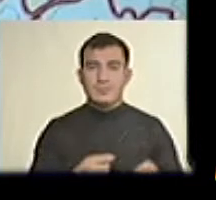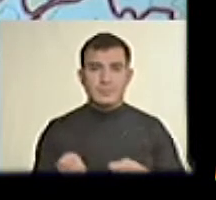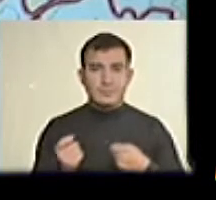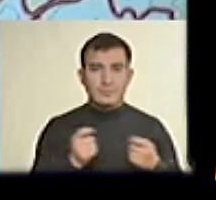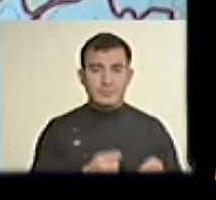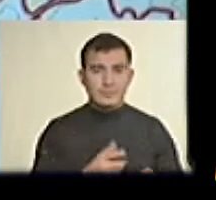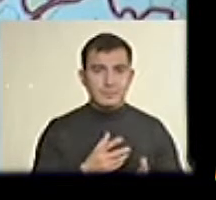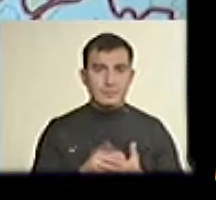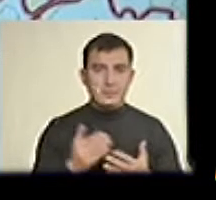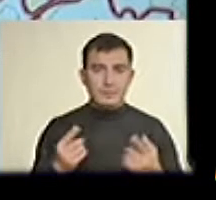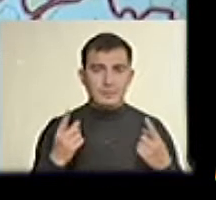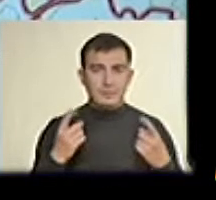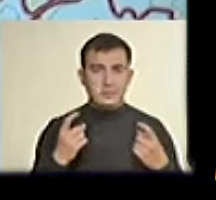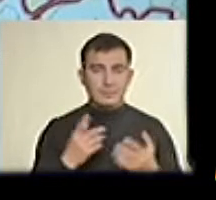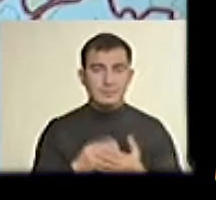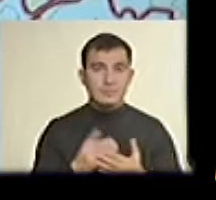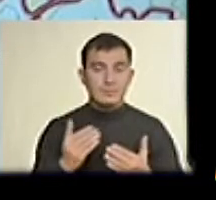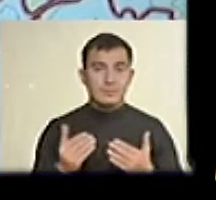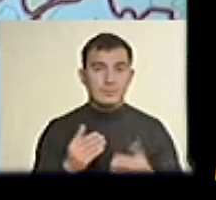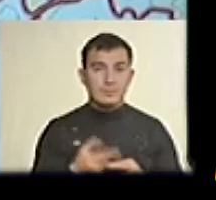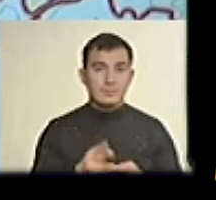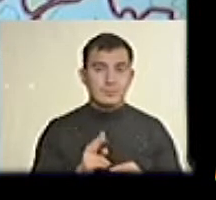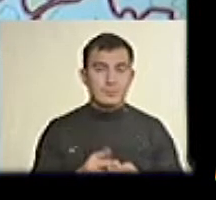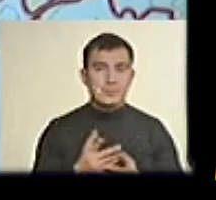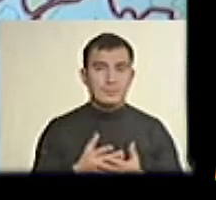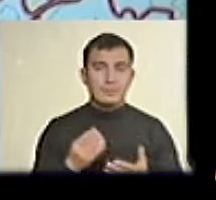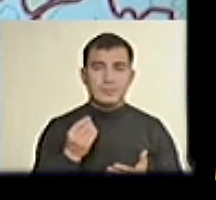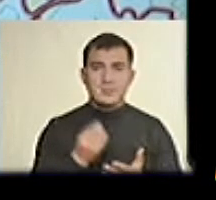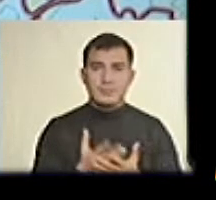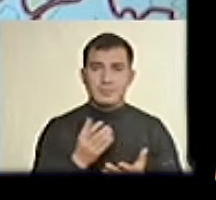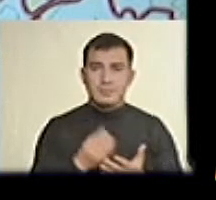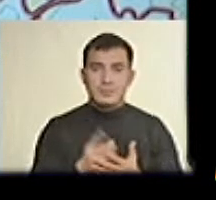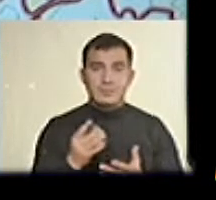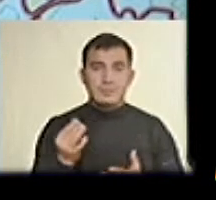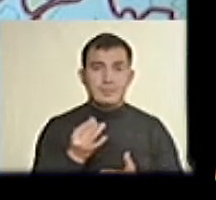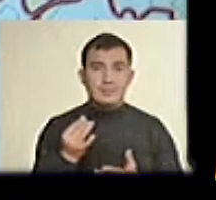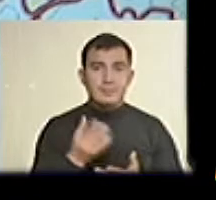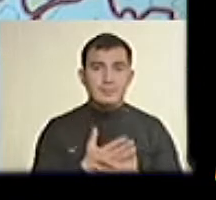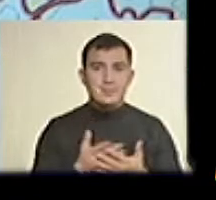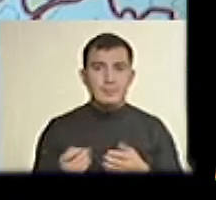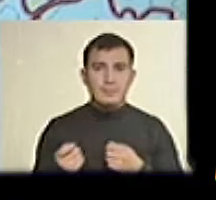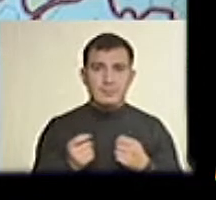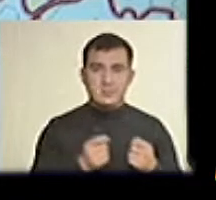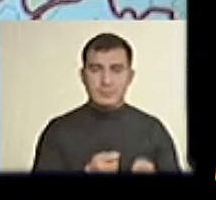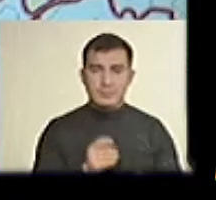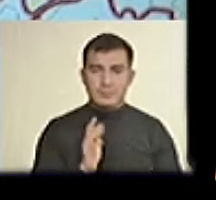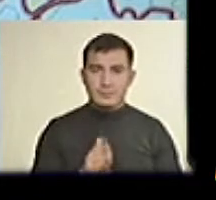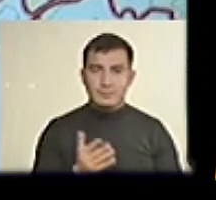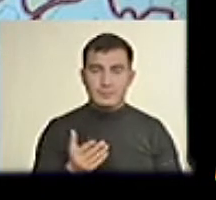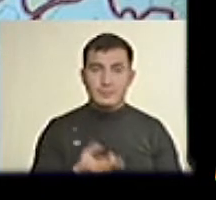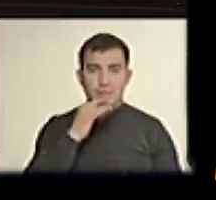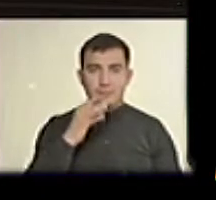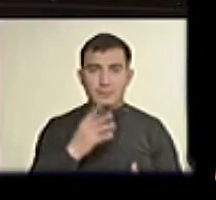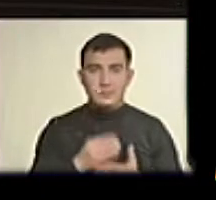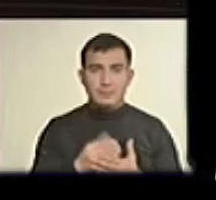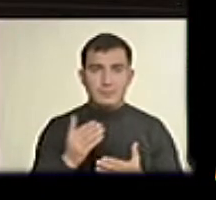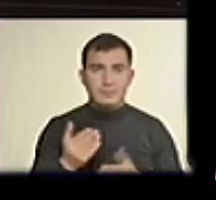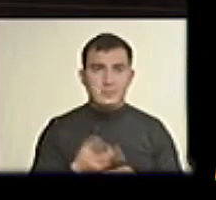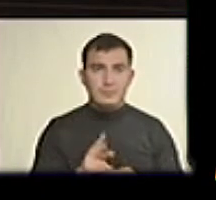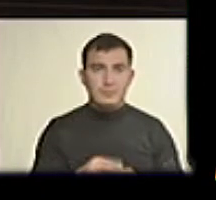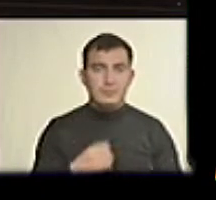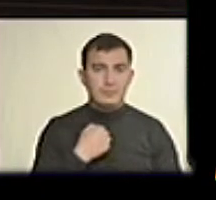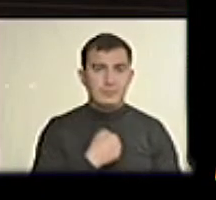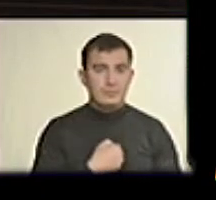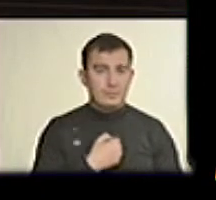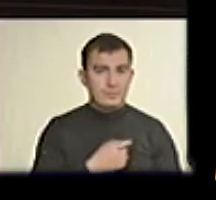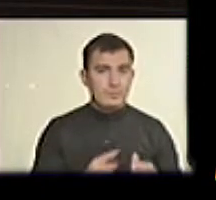Buxoro amirligidan qimmatli ma'lumotlarni o'zlashtirishga harakat qiladi. Bunday holat albatta Rossiyaning jahlini